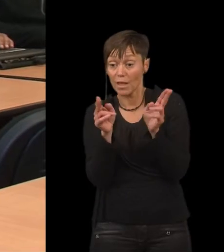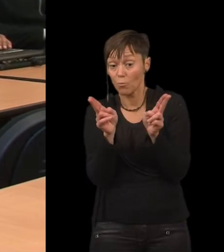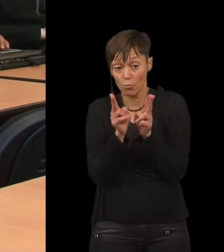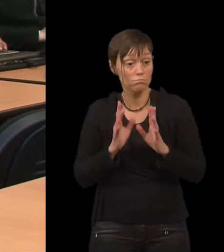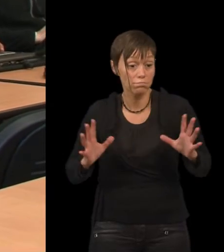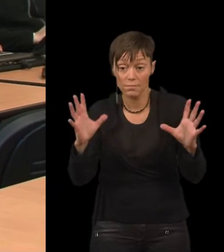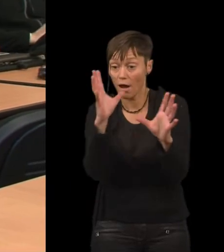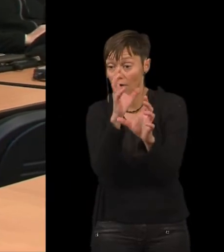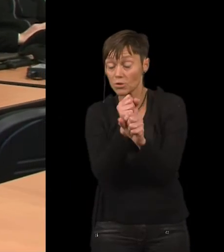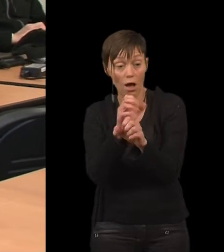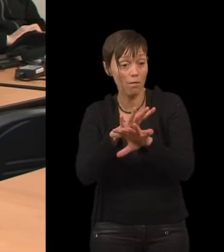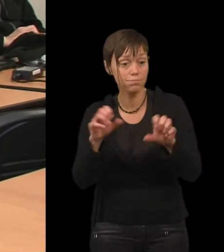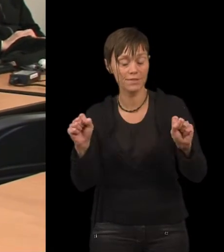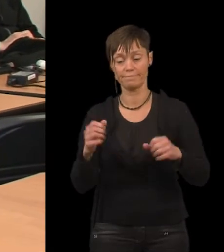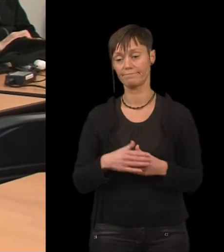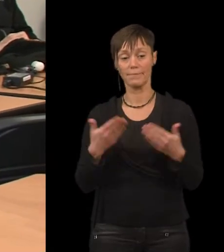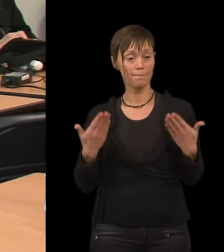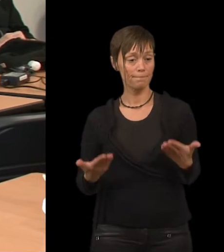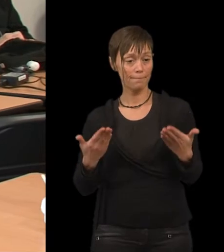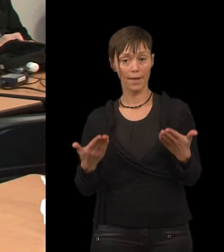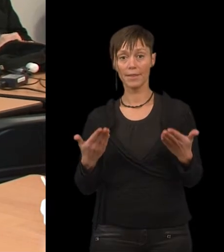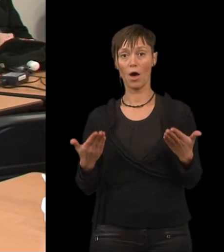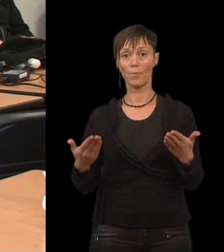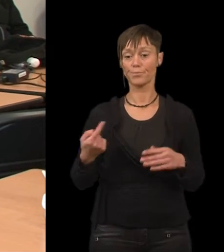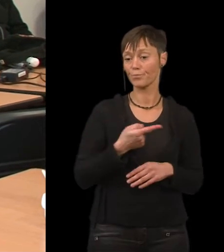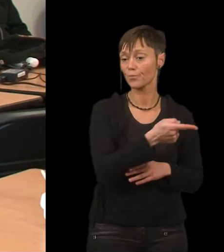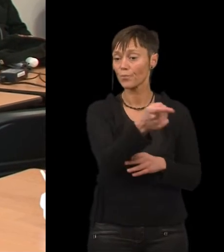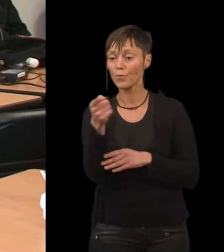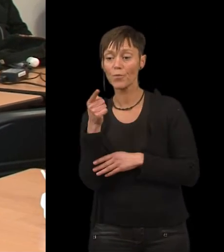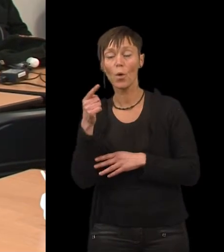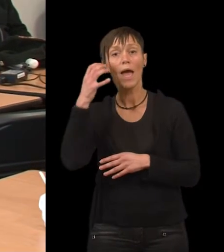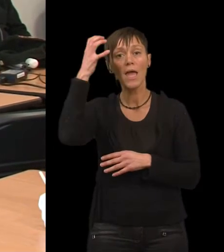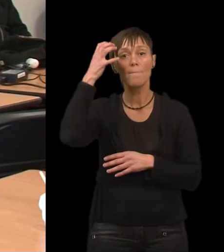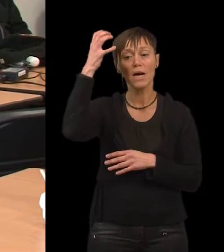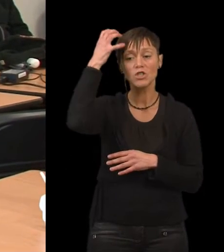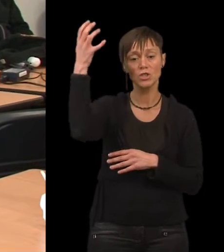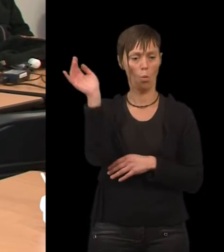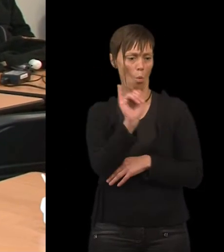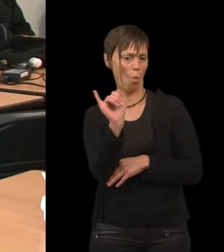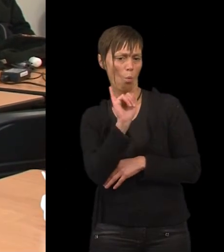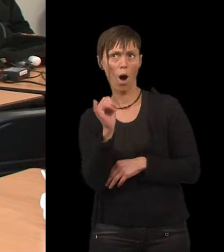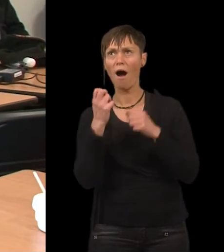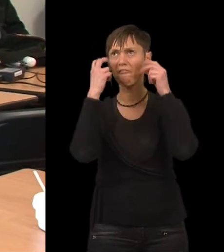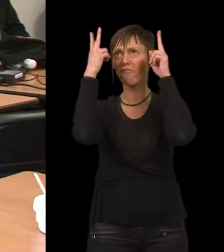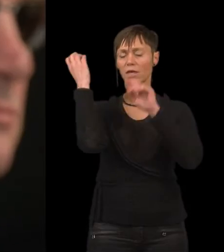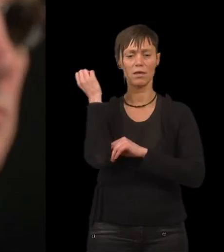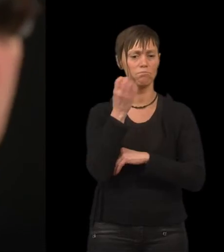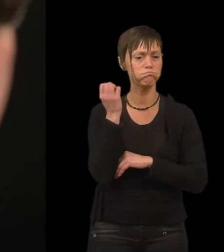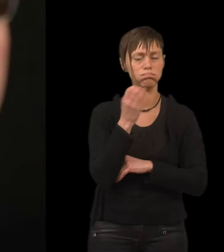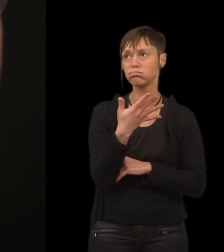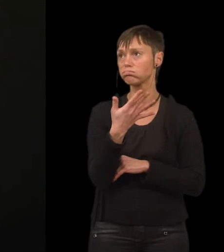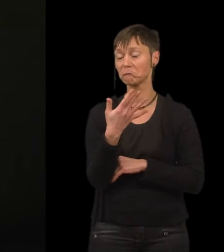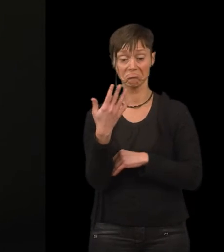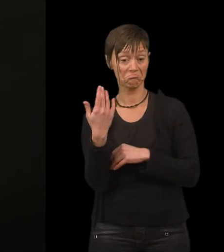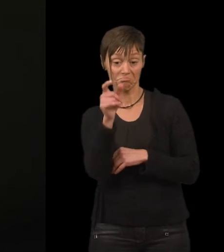vous allez devoir imaginer le quotidien de ce personnage. Que lui arrive-t-il? Est-ce qu'il travaille?